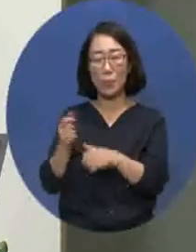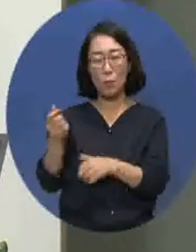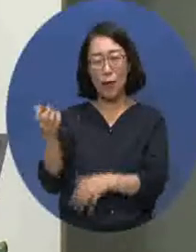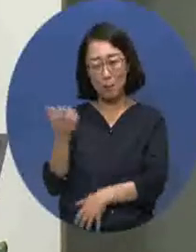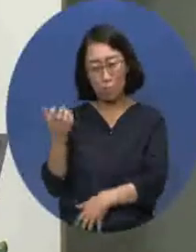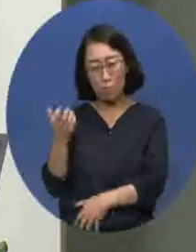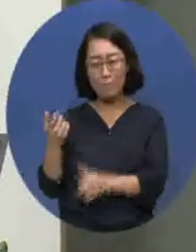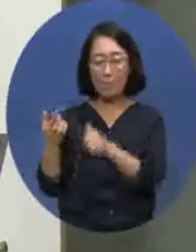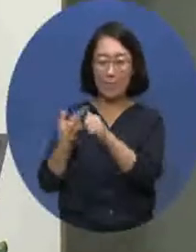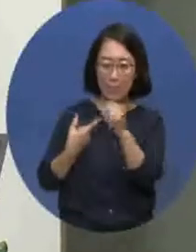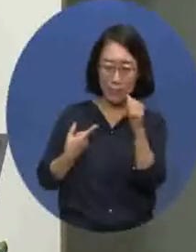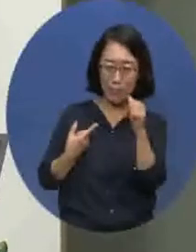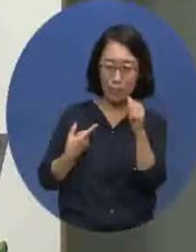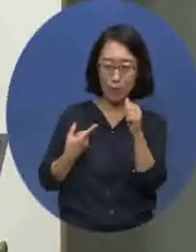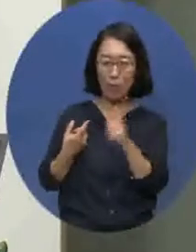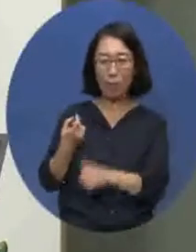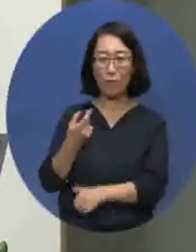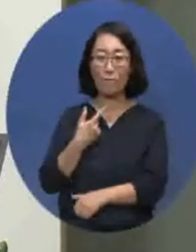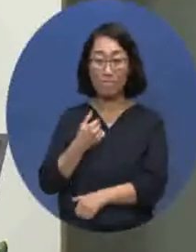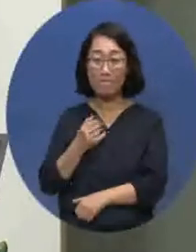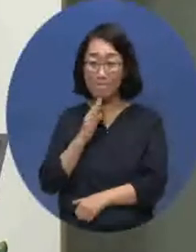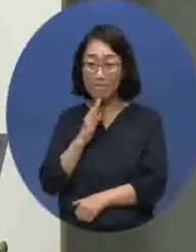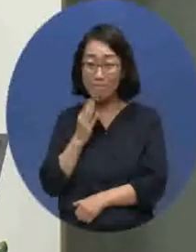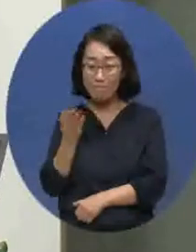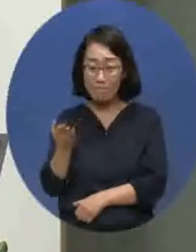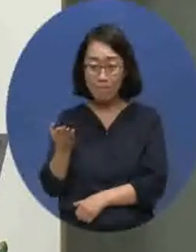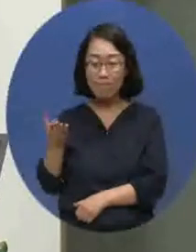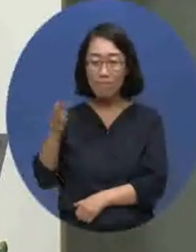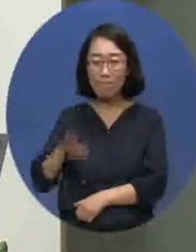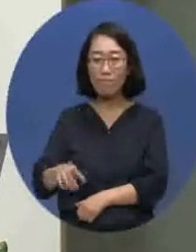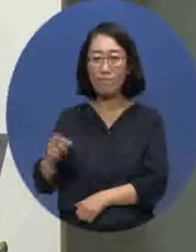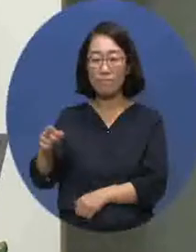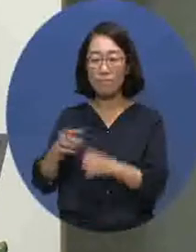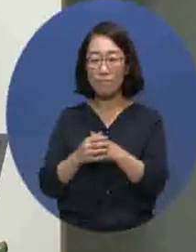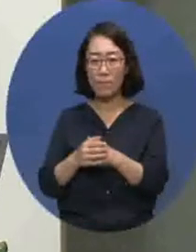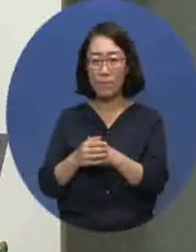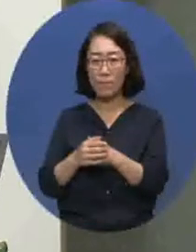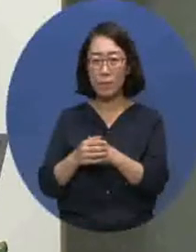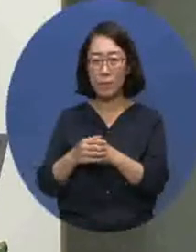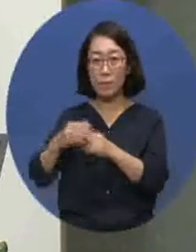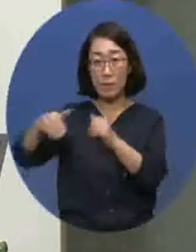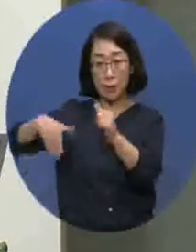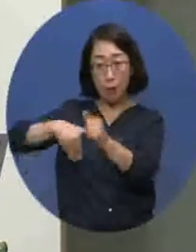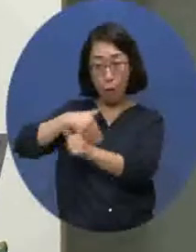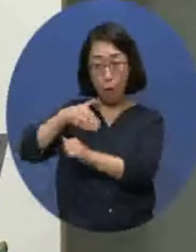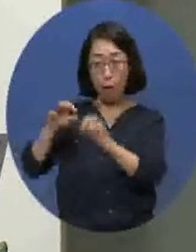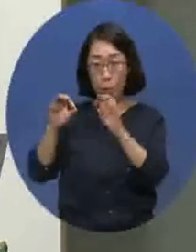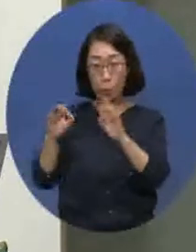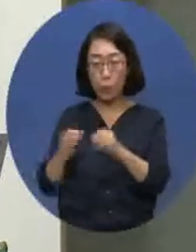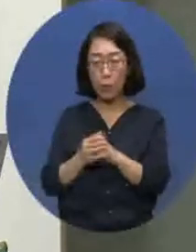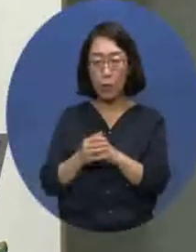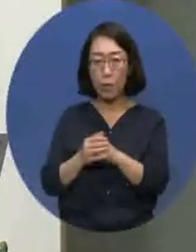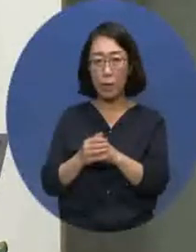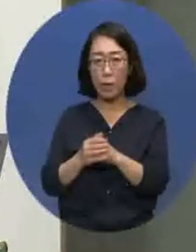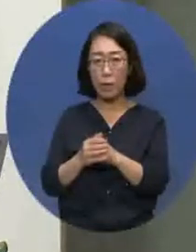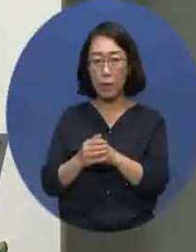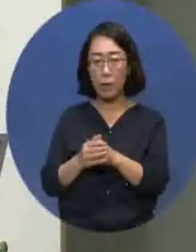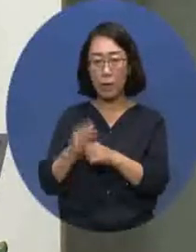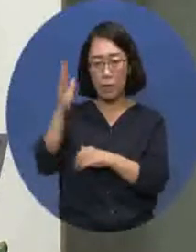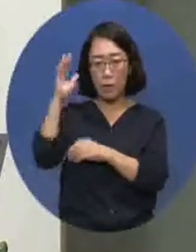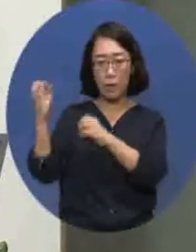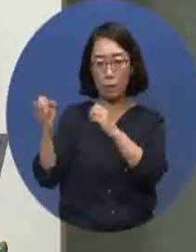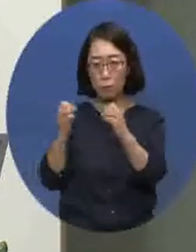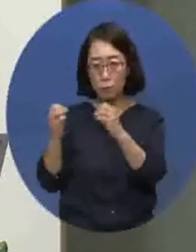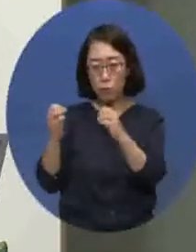이정근 위원장은 갖고 계시지만 은 지금 실적으로 볼 때에 이런 얘기를 요새 많이 합니다 폰 어